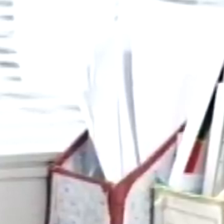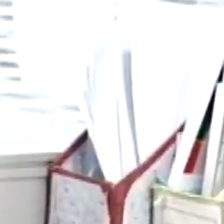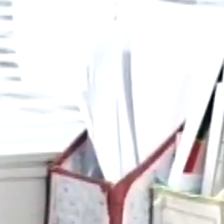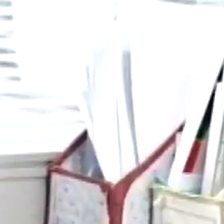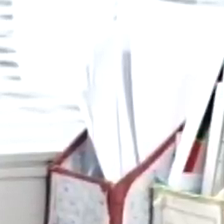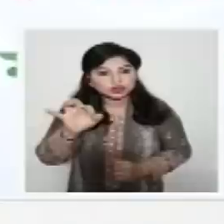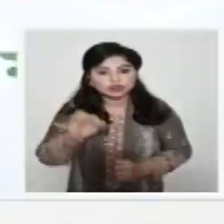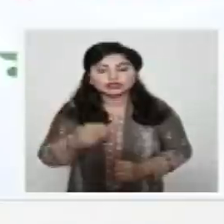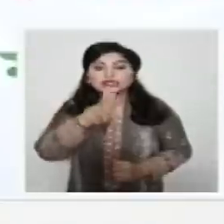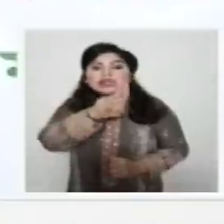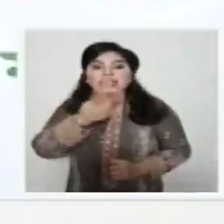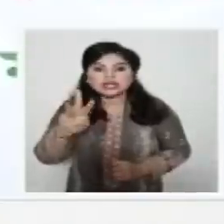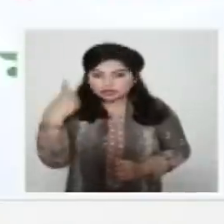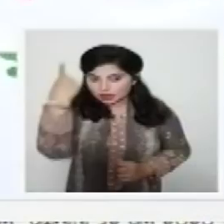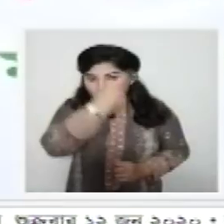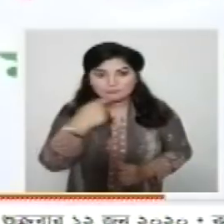3,471 জন এবং এ পর্যন্ত শনাক্ত